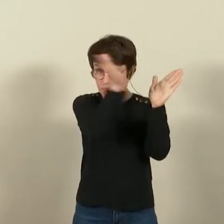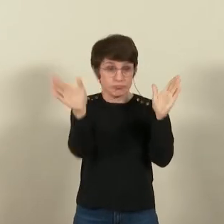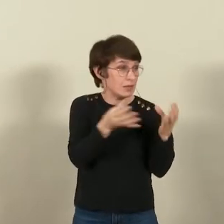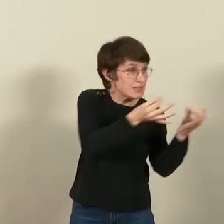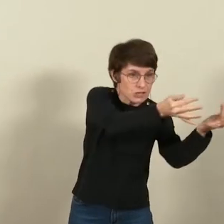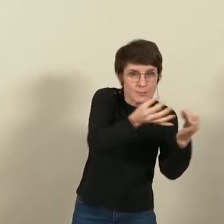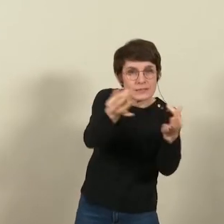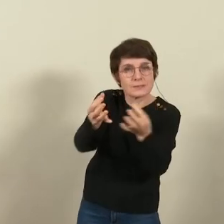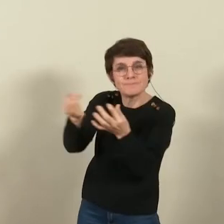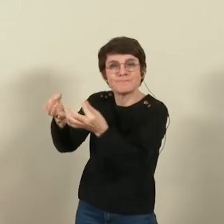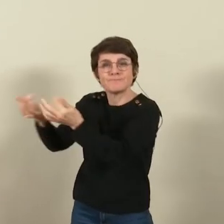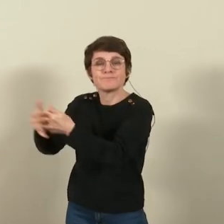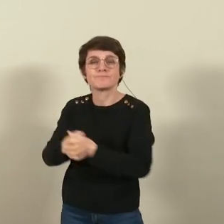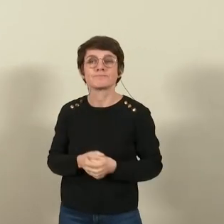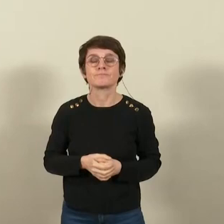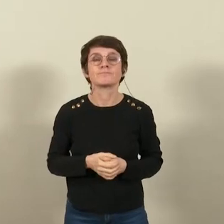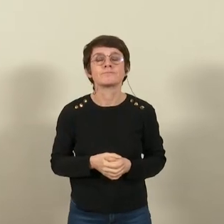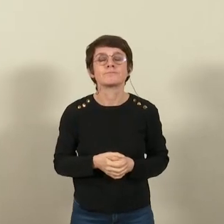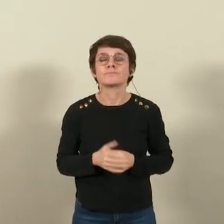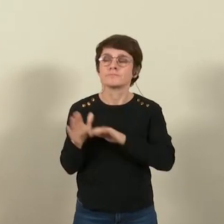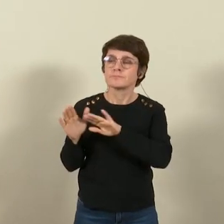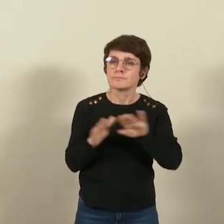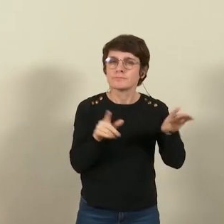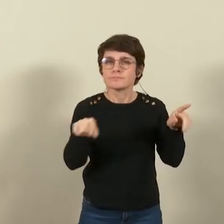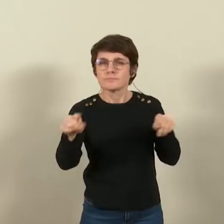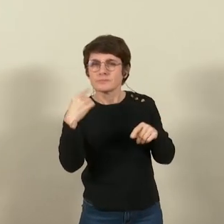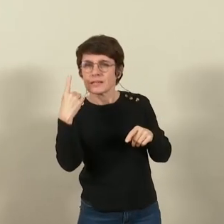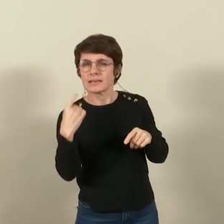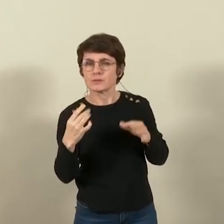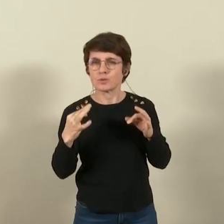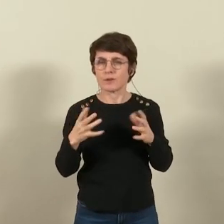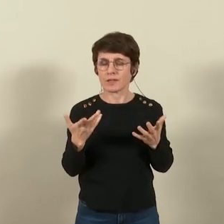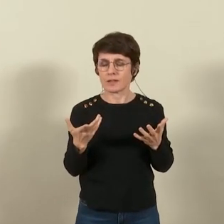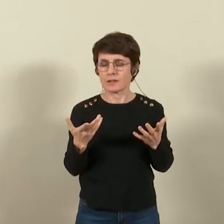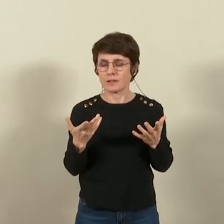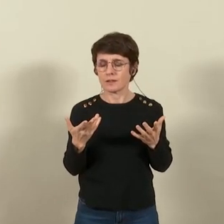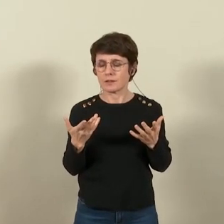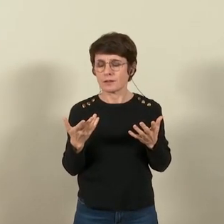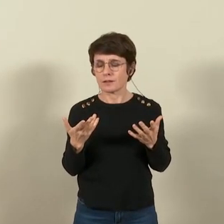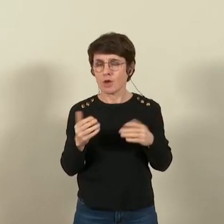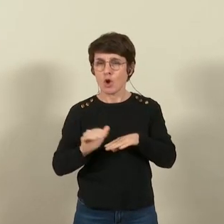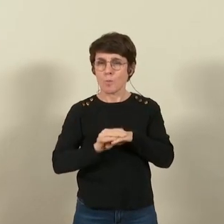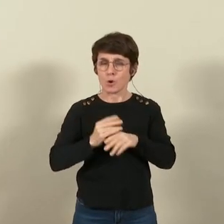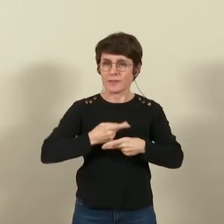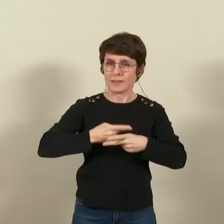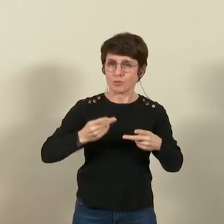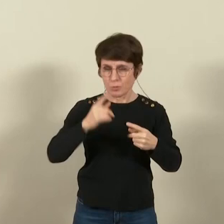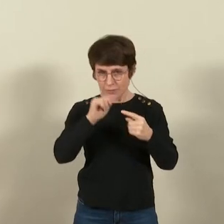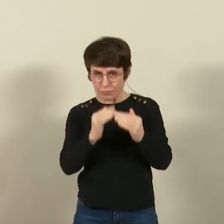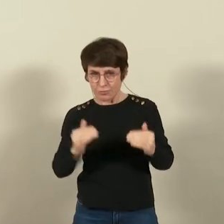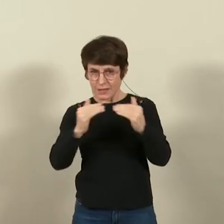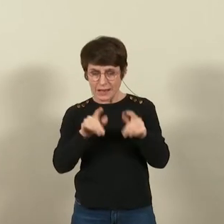entendu la question de l'évaluation de nos politiques publiqu en matière